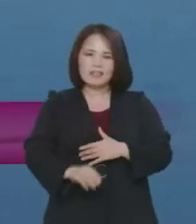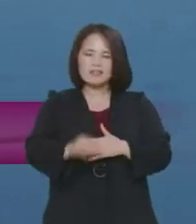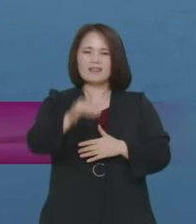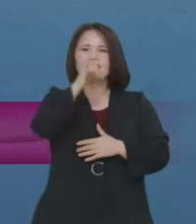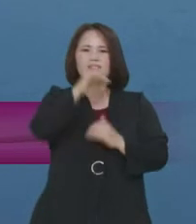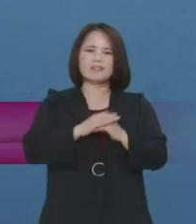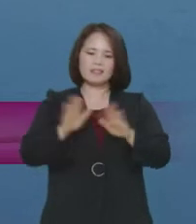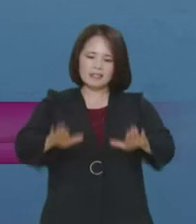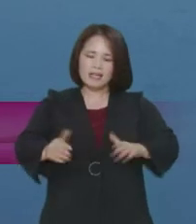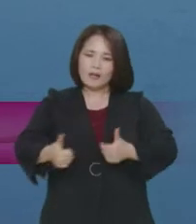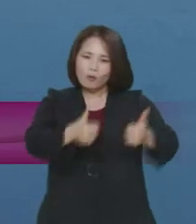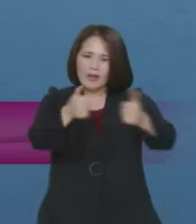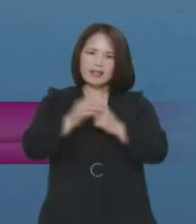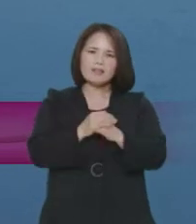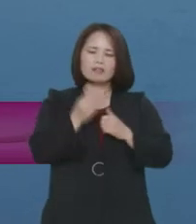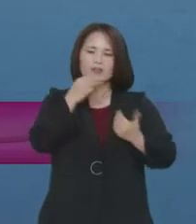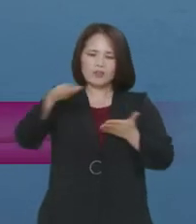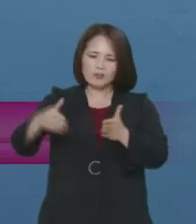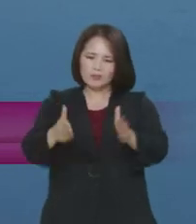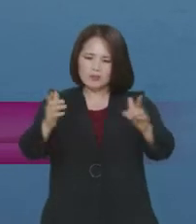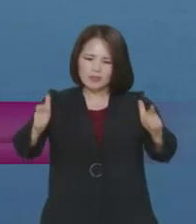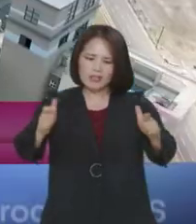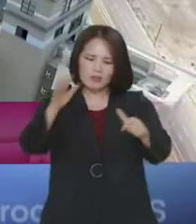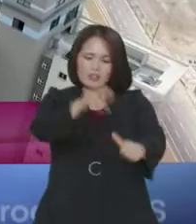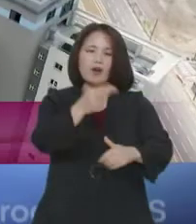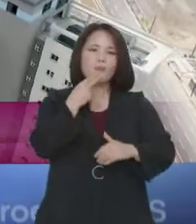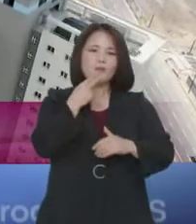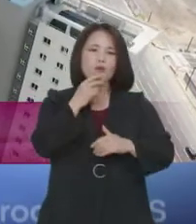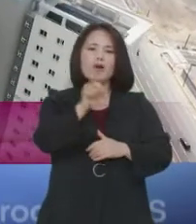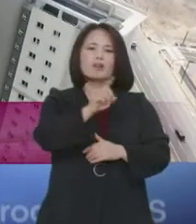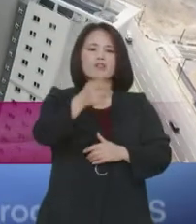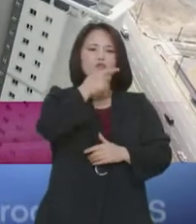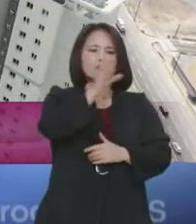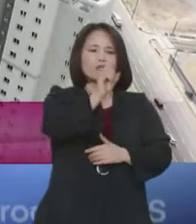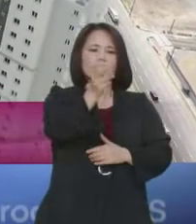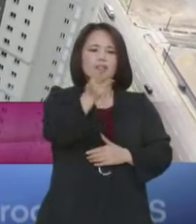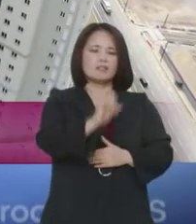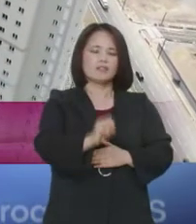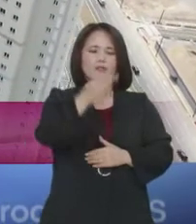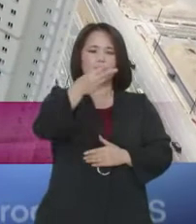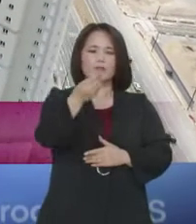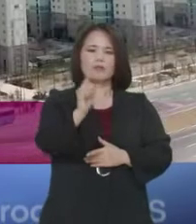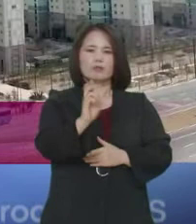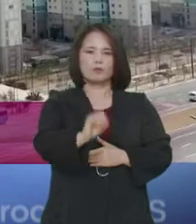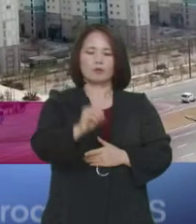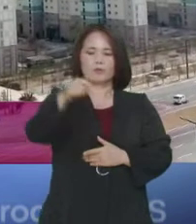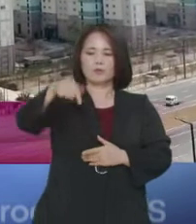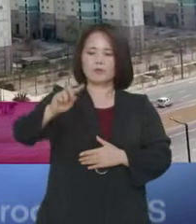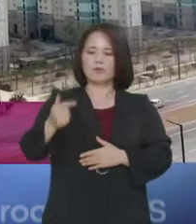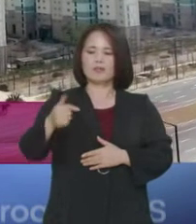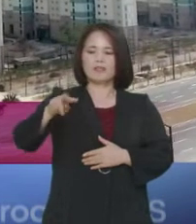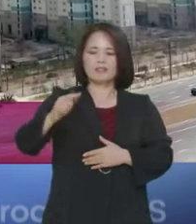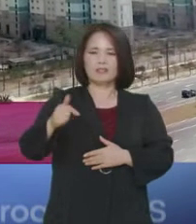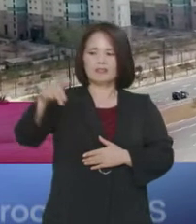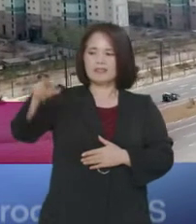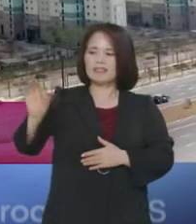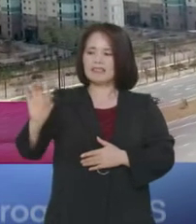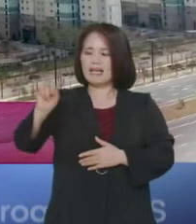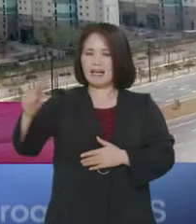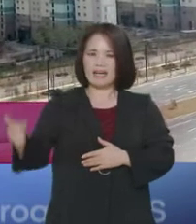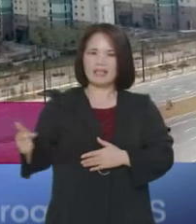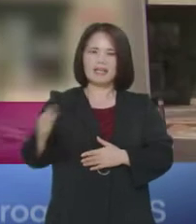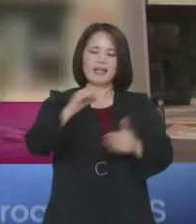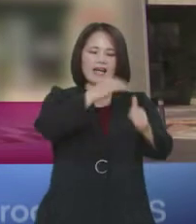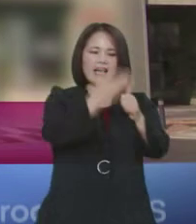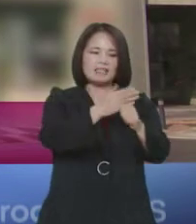이날 회의에서는 경기전에 b 규제 지역이 던 수원시 영통구 본성 9 저항 국 그리고 안양시 만안구 와